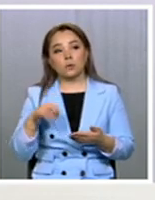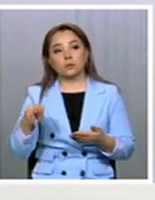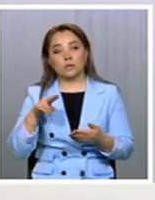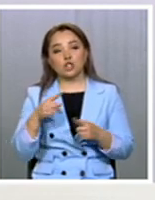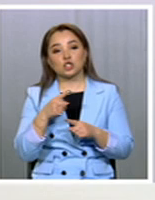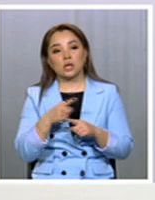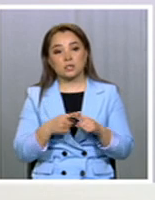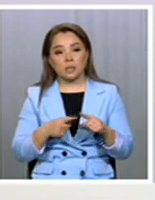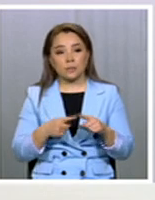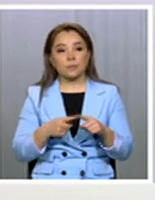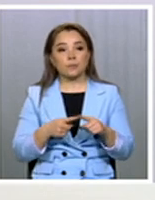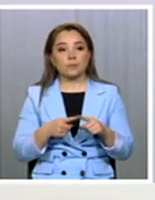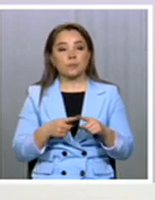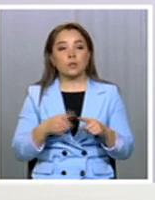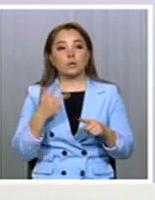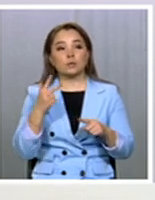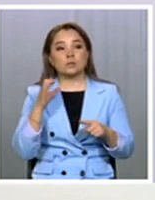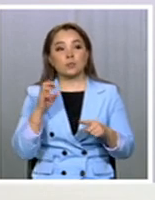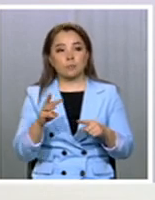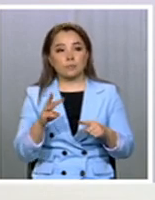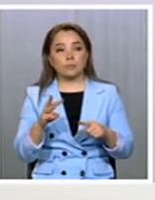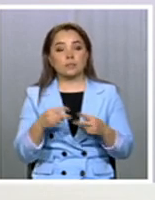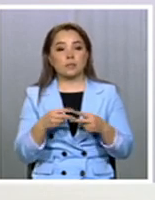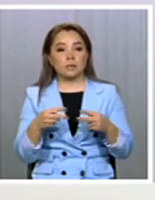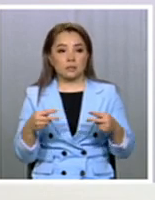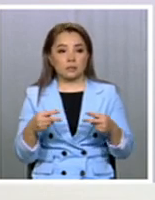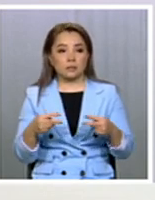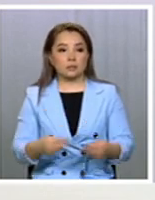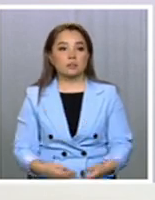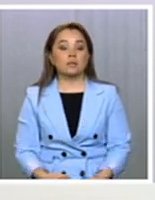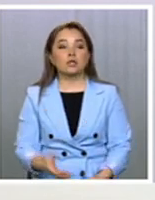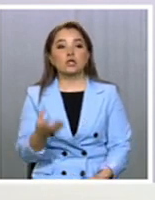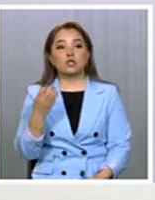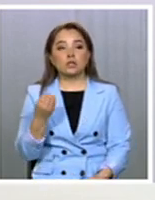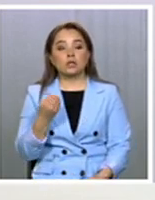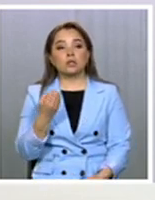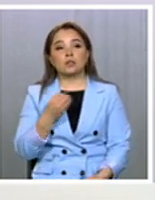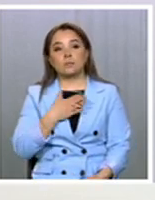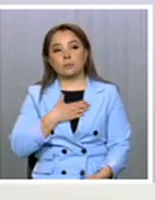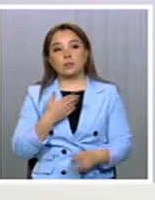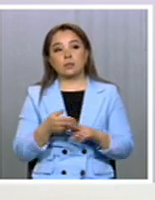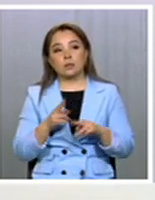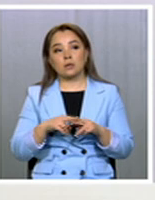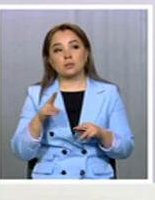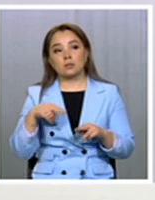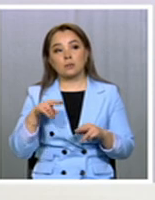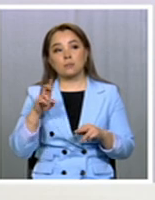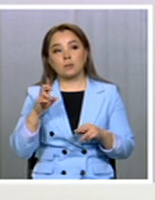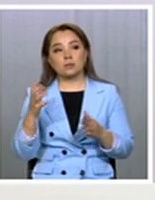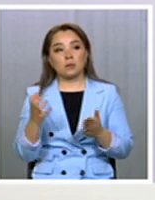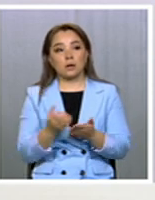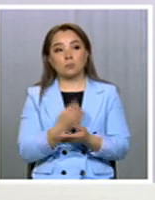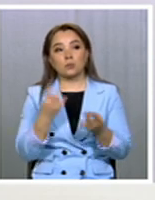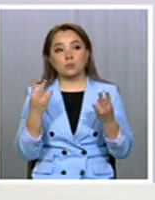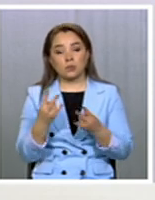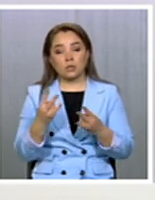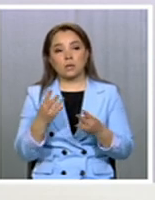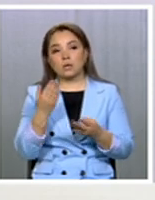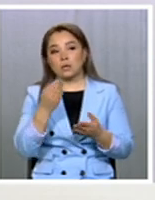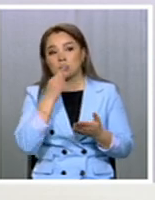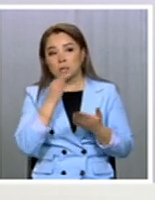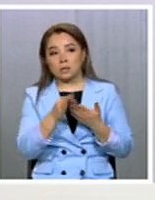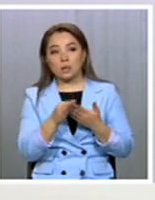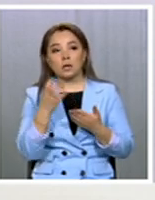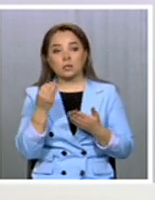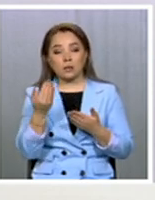жартысына, яғни 3 сантиметрге тең. Және тағы да бізге ДБ-ны табу керек, ал жанаманың тағы